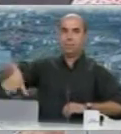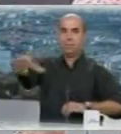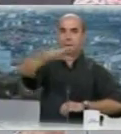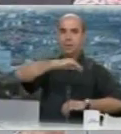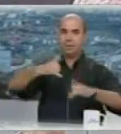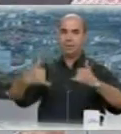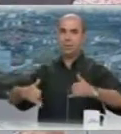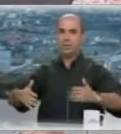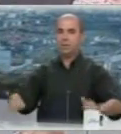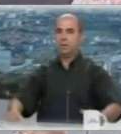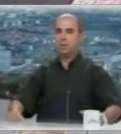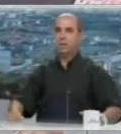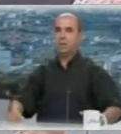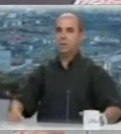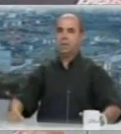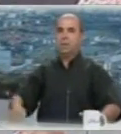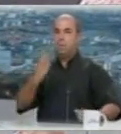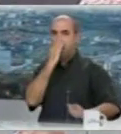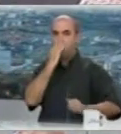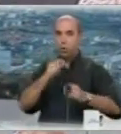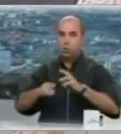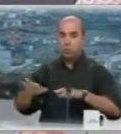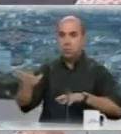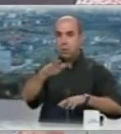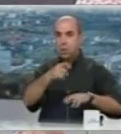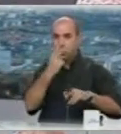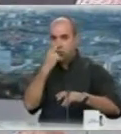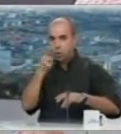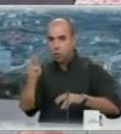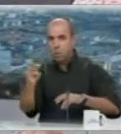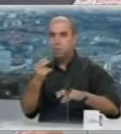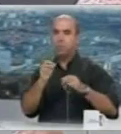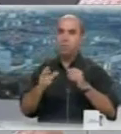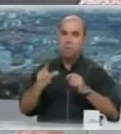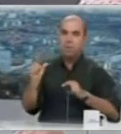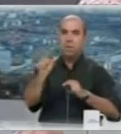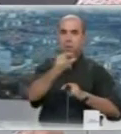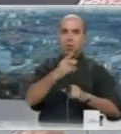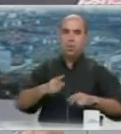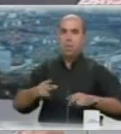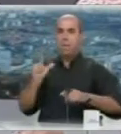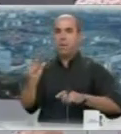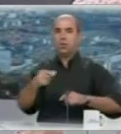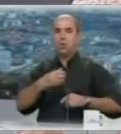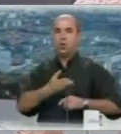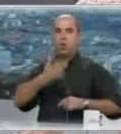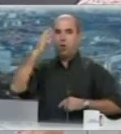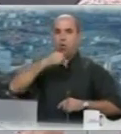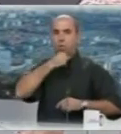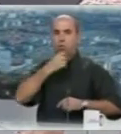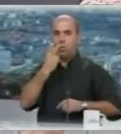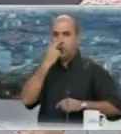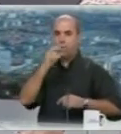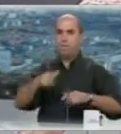معمق وأيضا ميداني، ما اكتفاش فقط بالمراجع ولكن شاف وراح وشاف الناس والكبار اللي عاشوا في دوودة أيضا. ونذكر